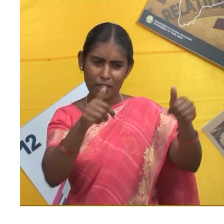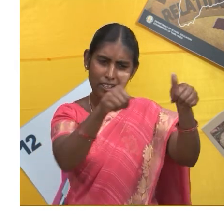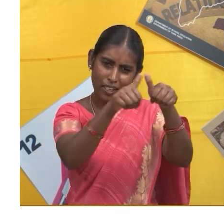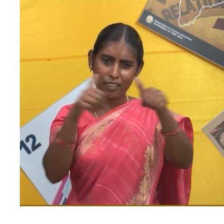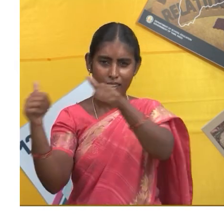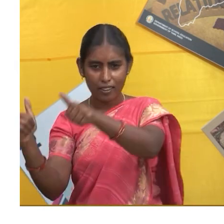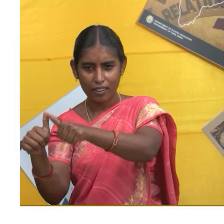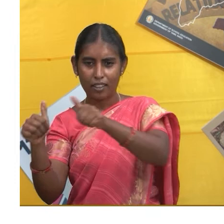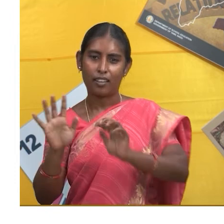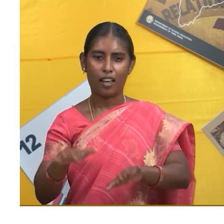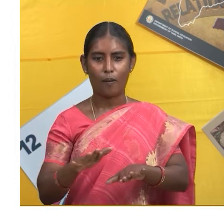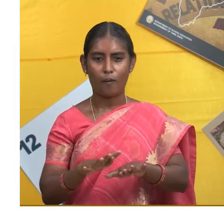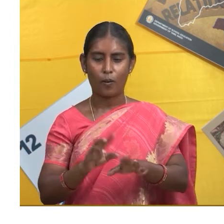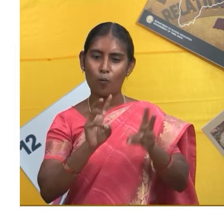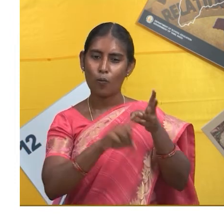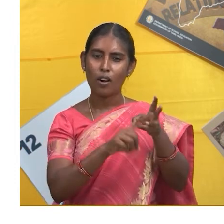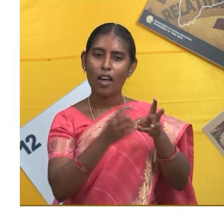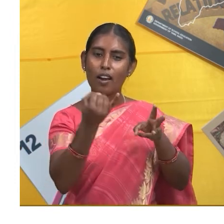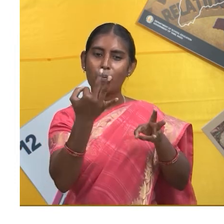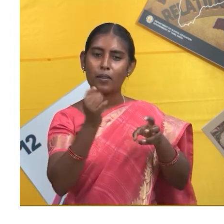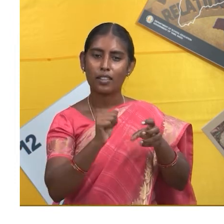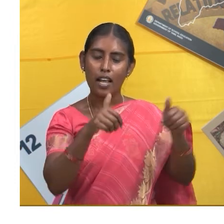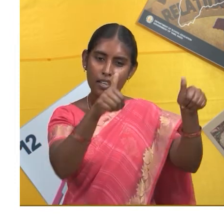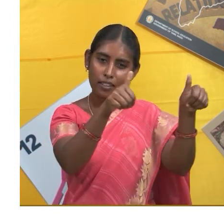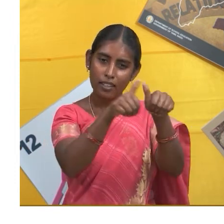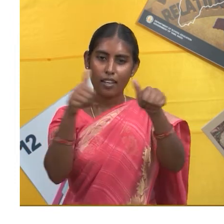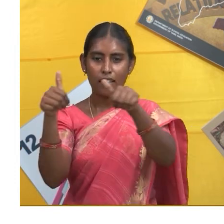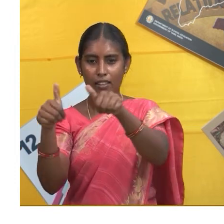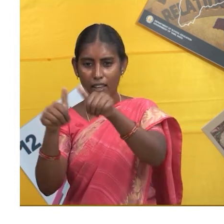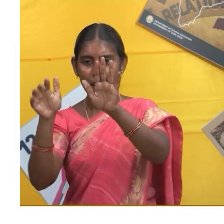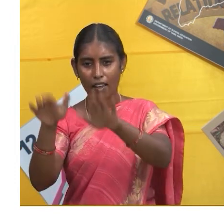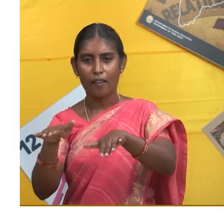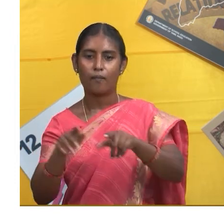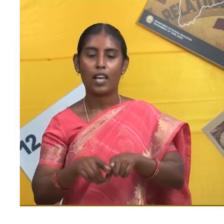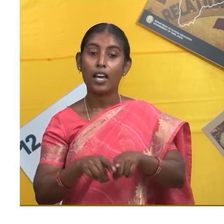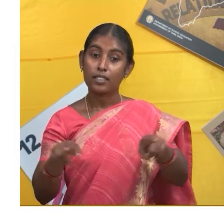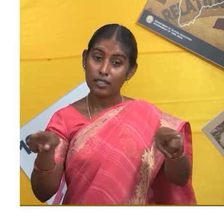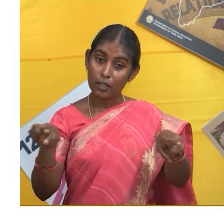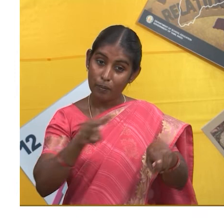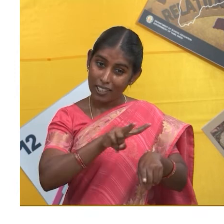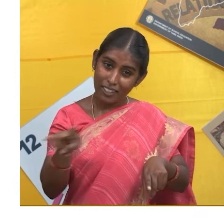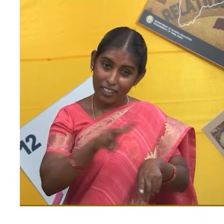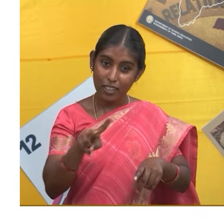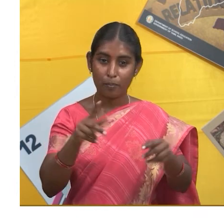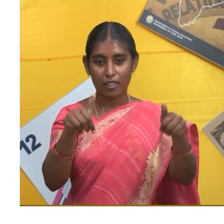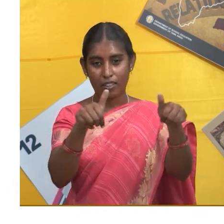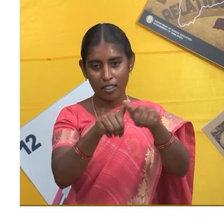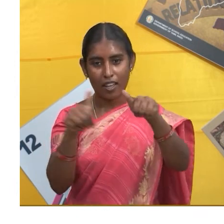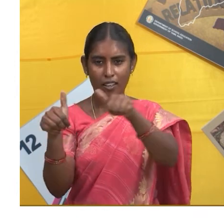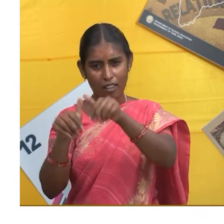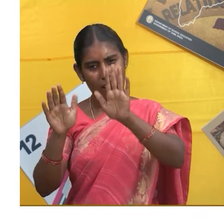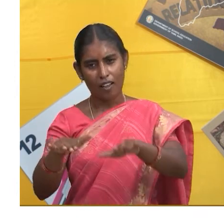அதையதான். ACP-AED- திரு Cory οιமாம் ச பார்ந்த புதுவான் euxான் நறbeebet